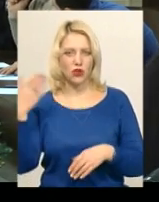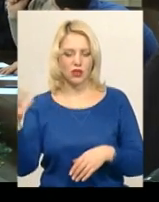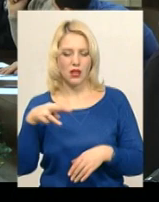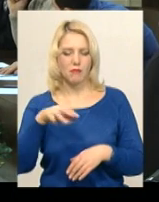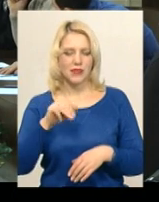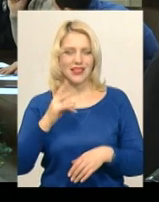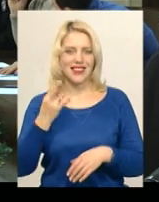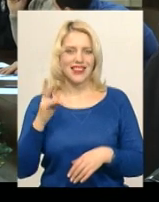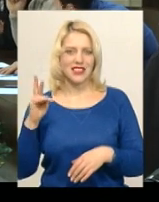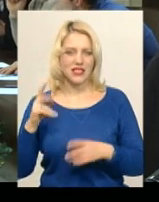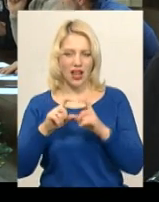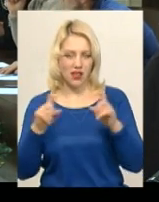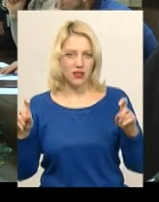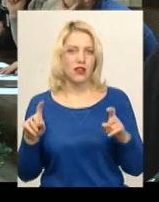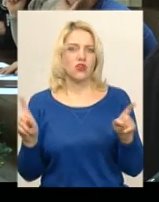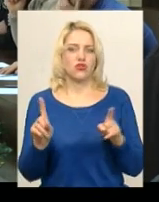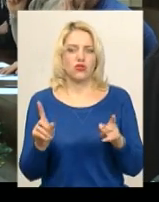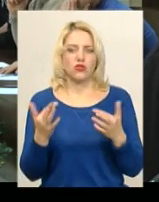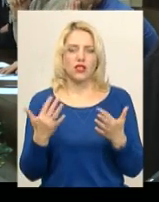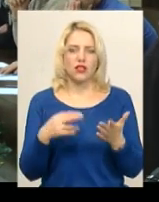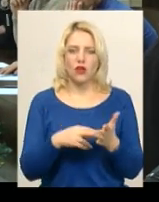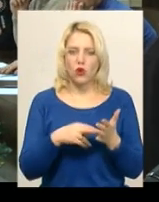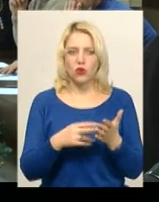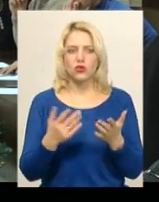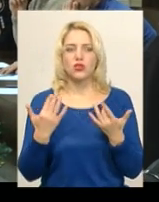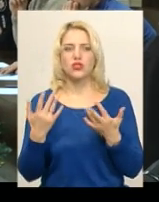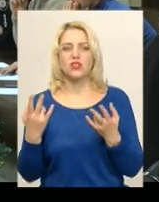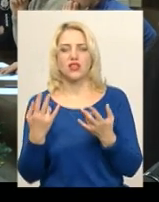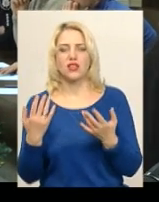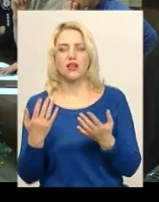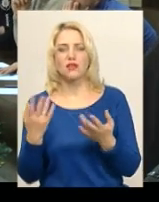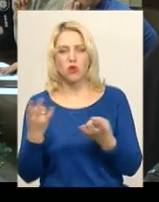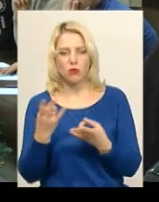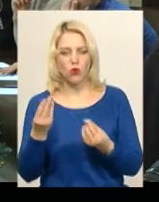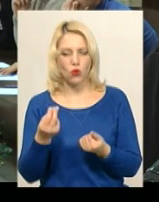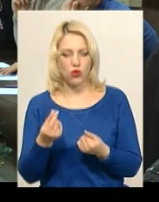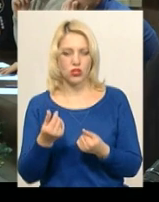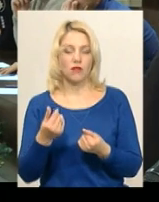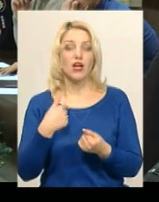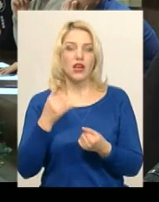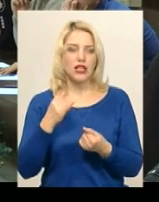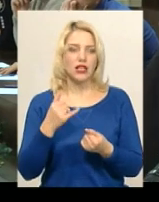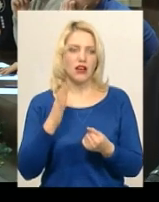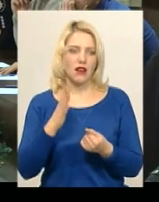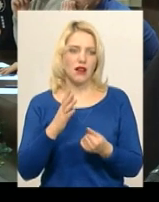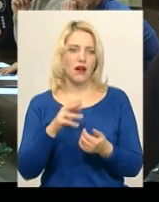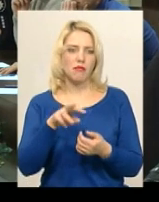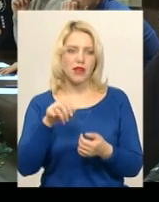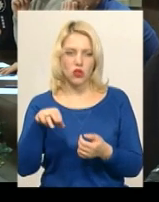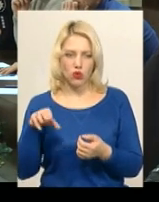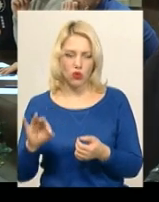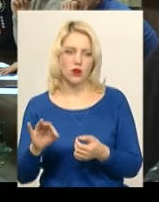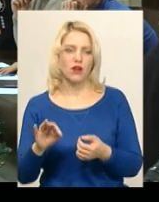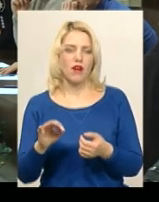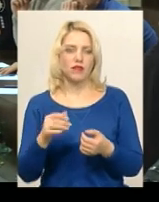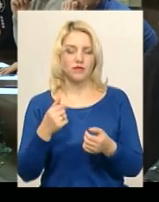Я не можу наперед знати, скільки що коштує і скільки мені потрібних грошей. Вартість розмитнення я можу знати тільки тоді, коли машина буде загнана на митницю.